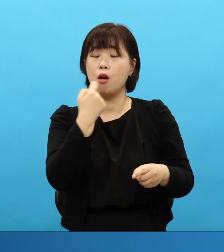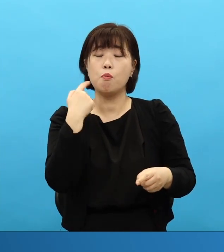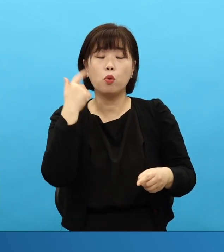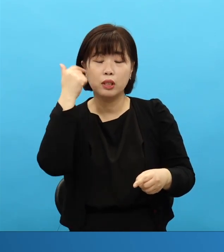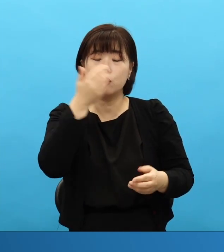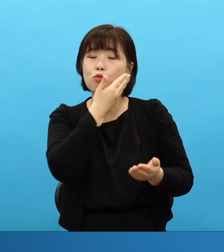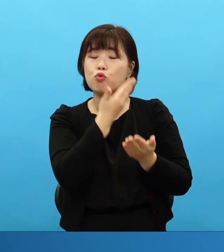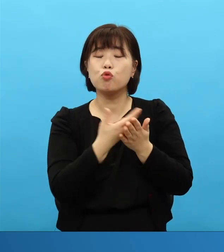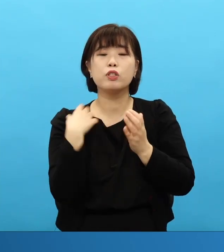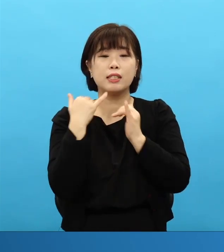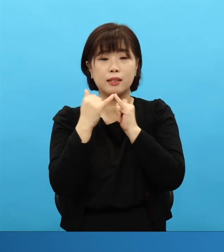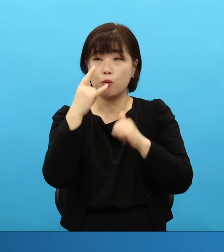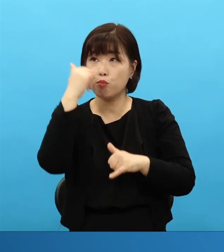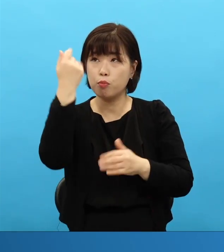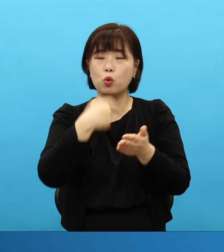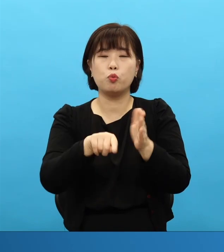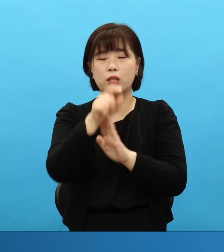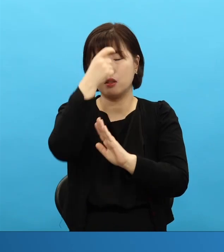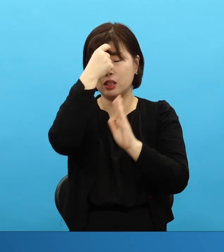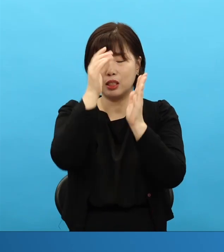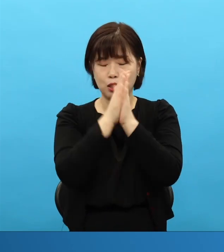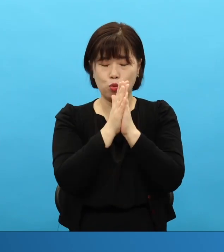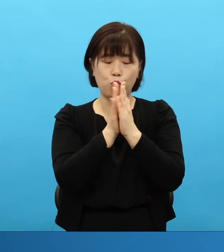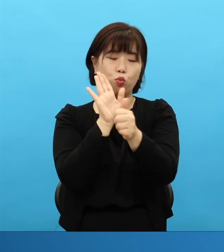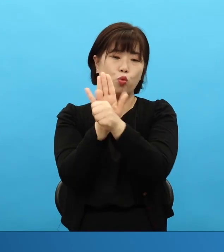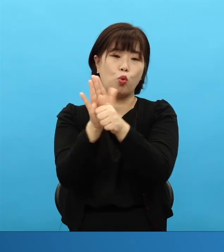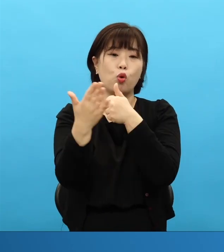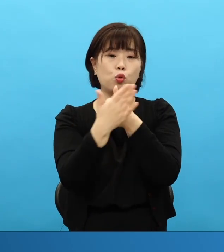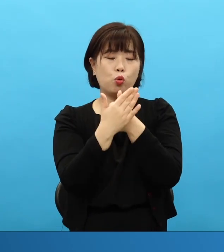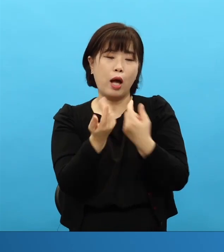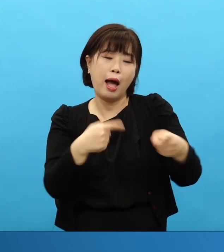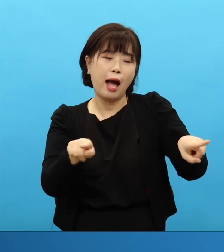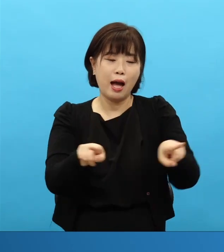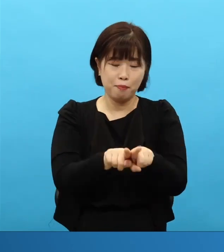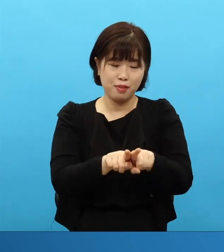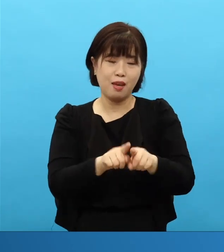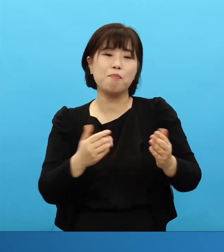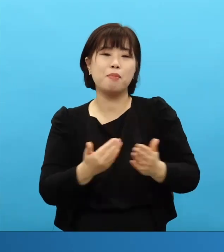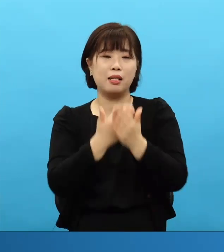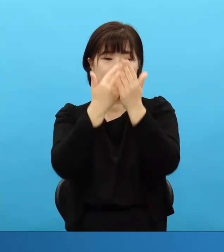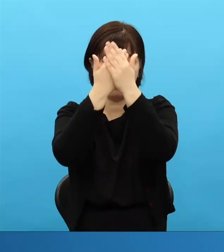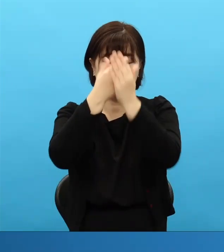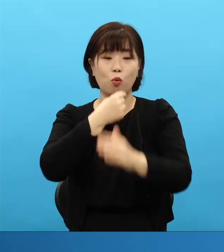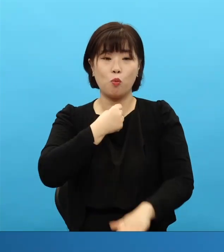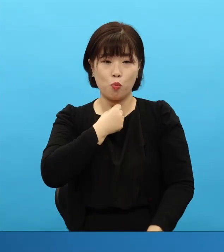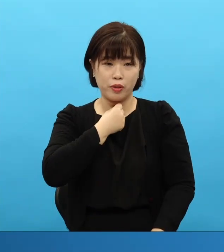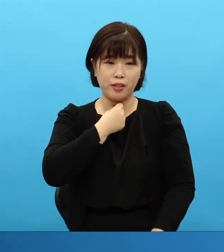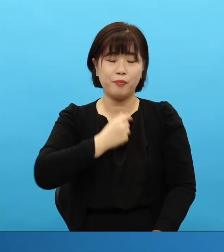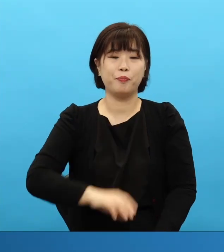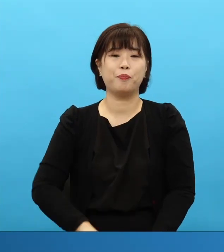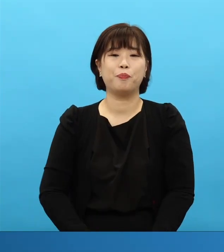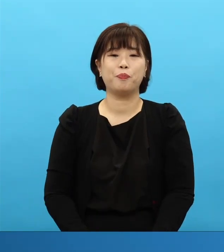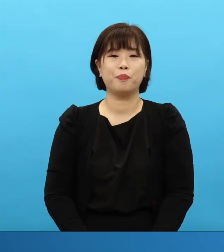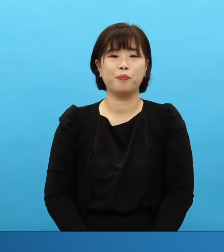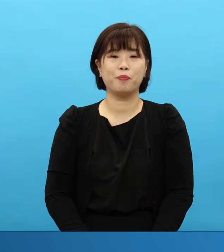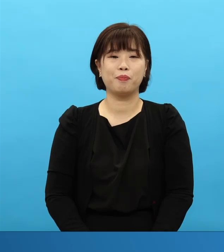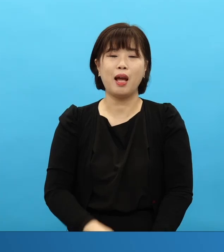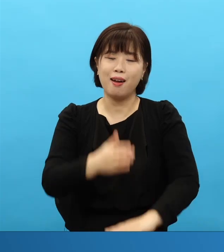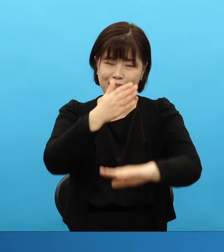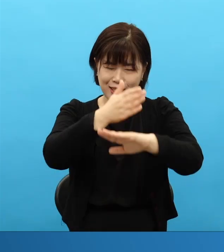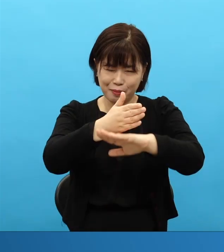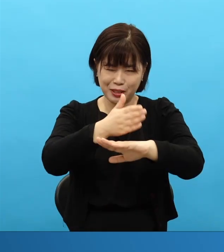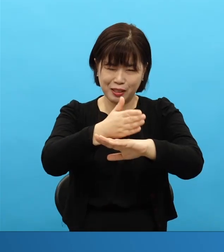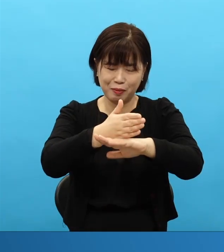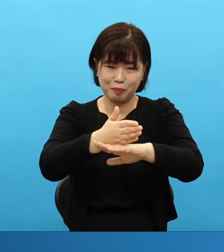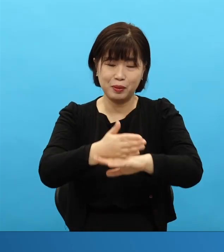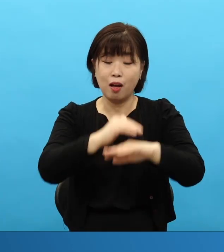같이 살리는 그런 응답 받았으면 좋겠습니다. 네, 장로님 감사합니다. 오늘 말씀에서도 한 사람이면